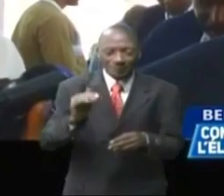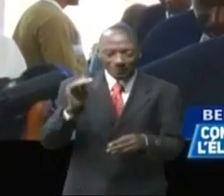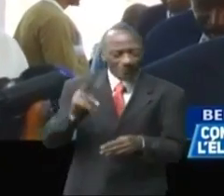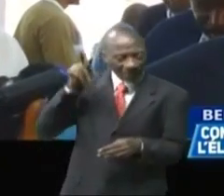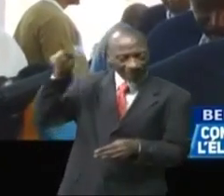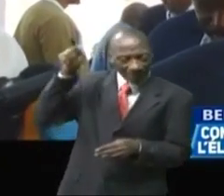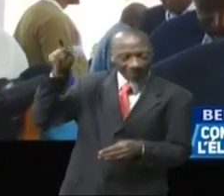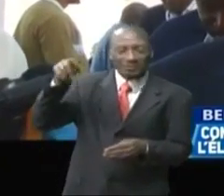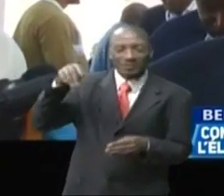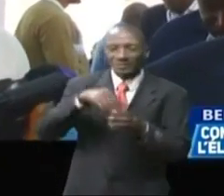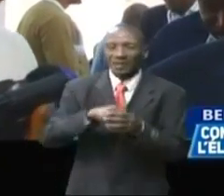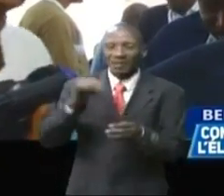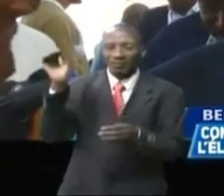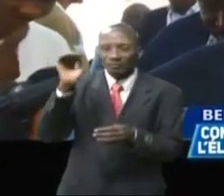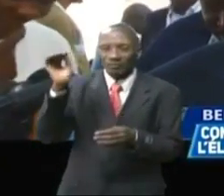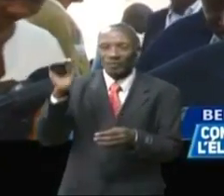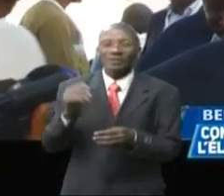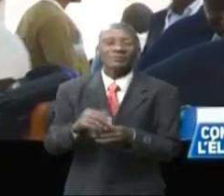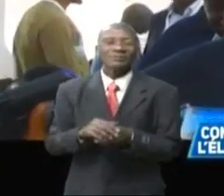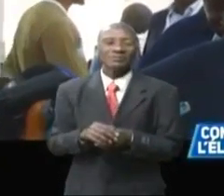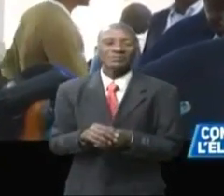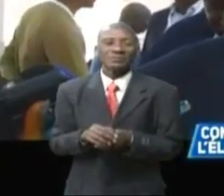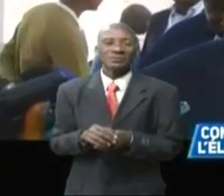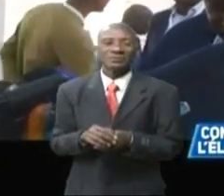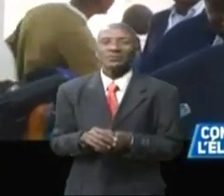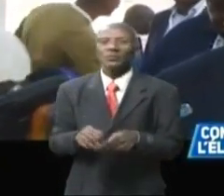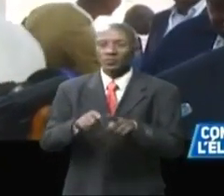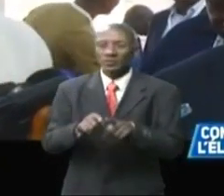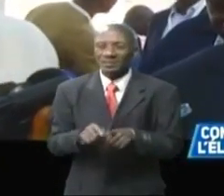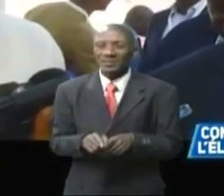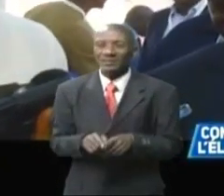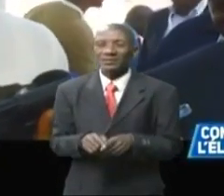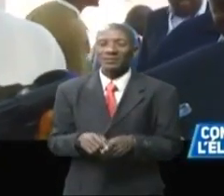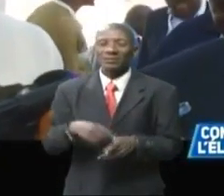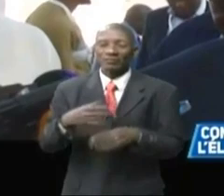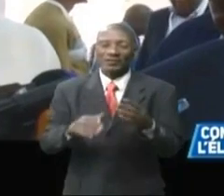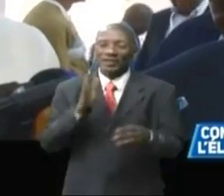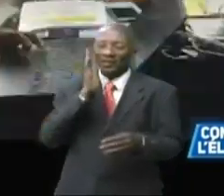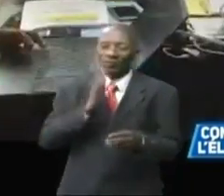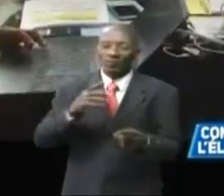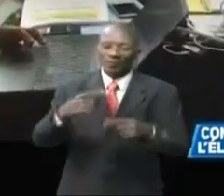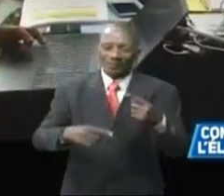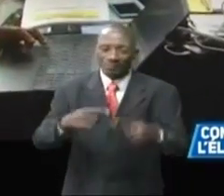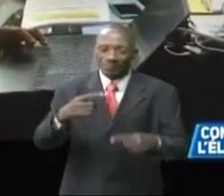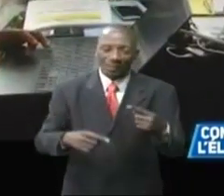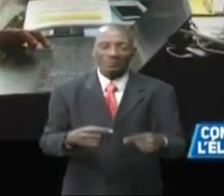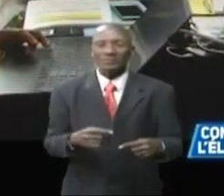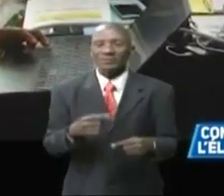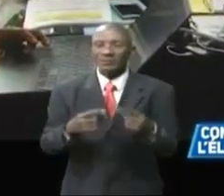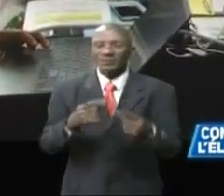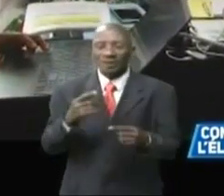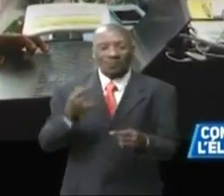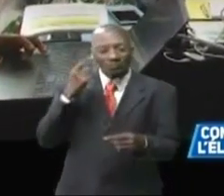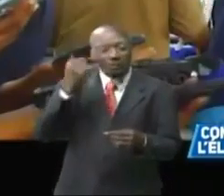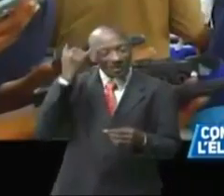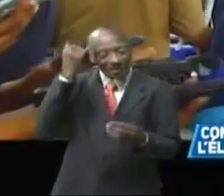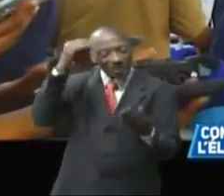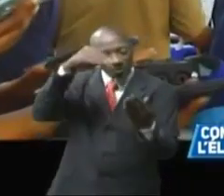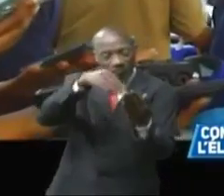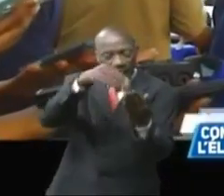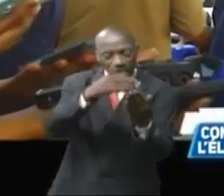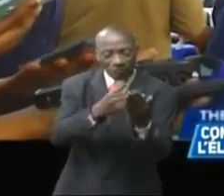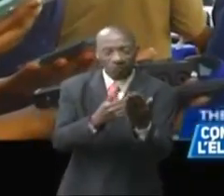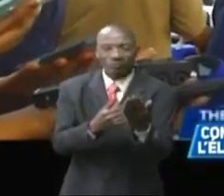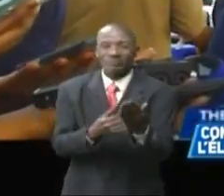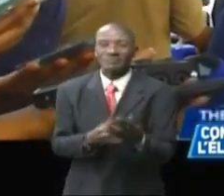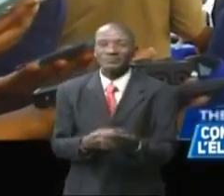pense qu'on doit comprendre cette expression des droits et comment mettre ces droits de chacun en application. Et depuis la